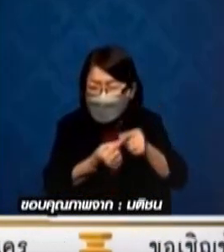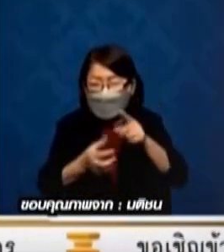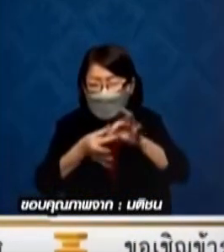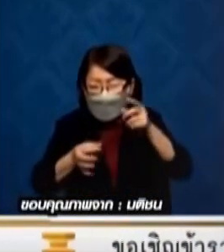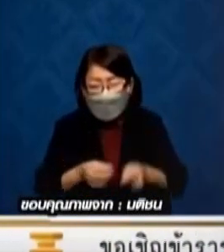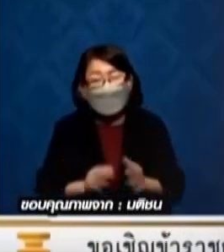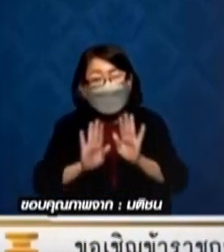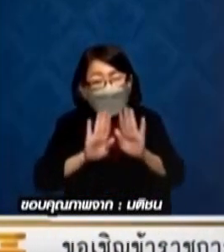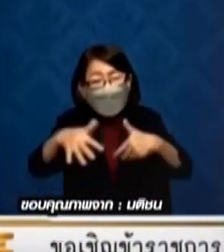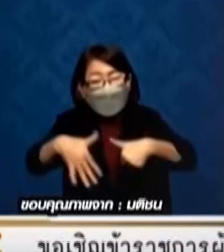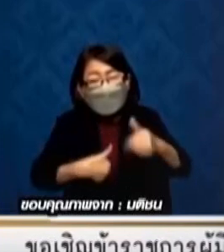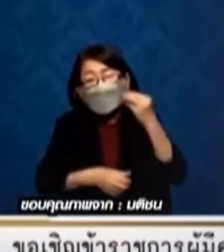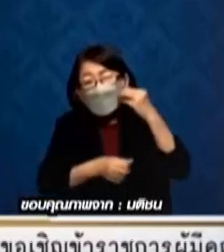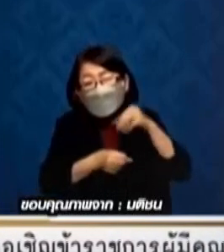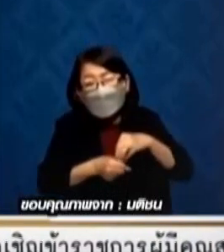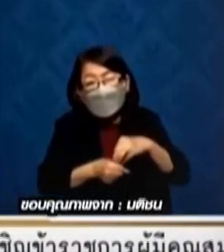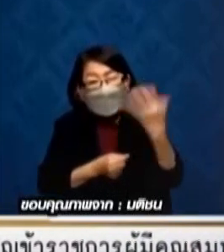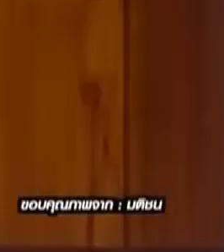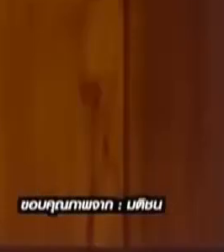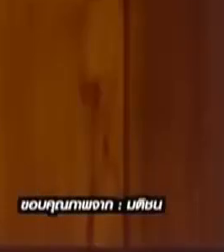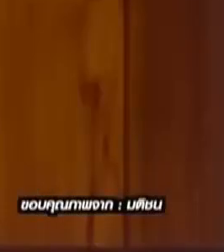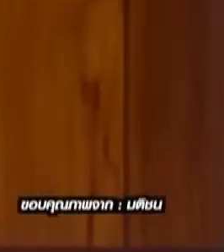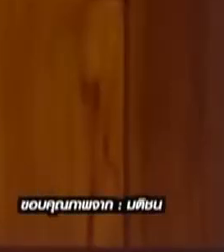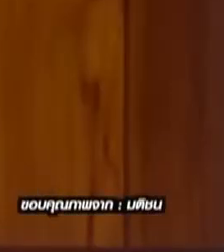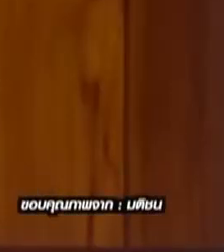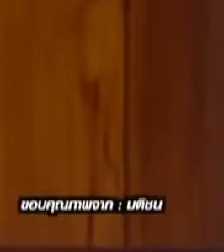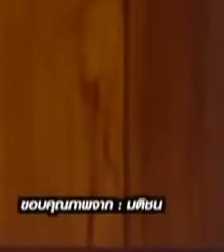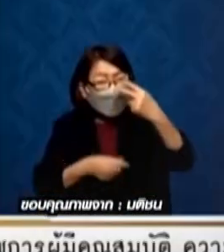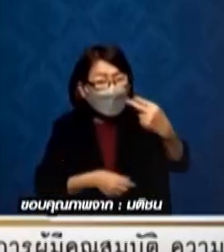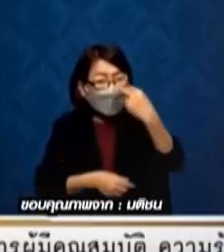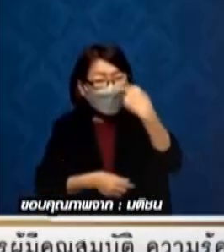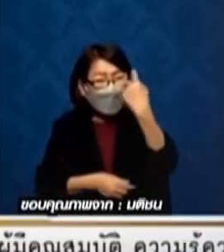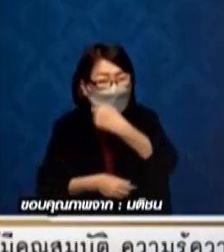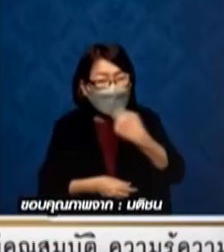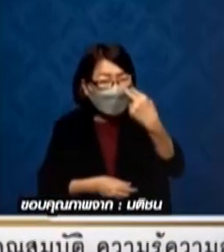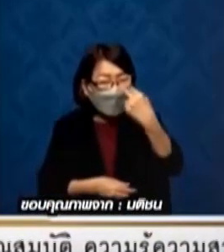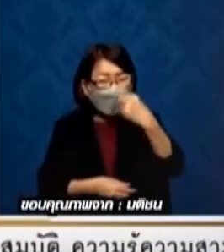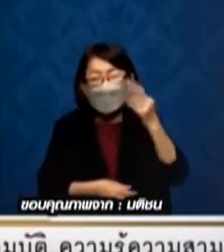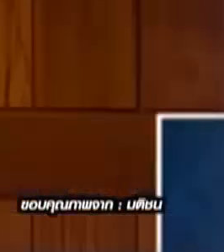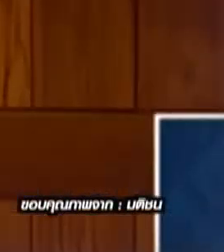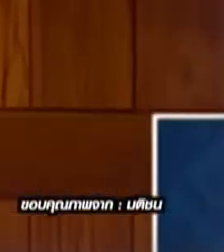าอย่าง น ั้ นท่านว่าไง ท่านอย่าลืมว่าผมมีประสบการณ์มาเนี่ยมาก 6-7 ปีแล้วนะ